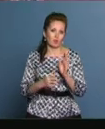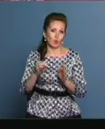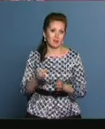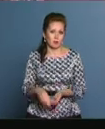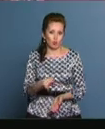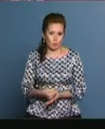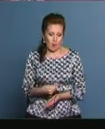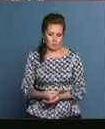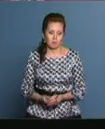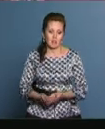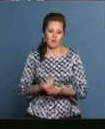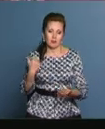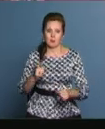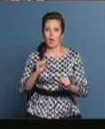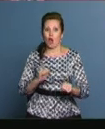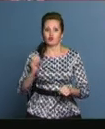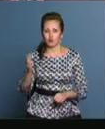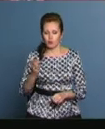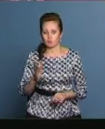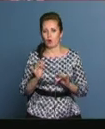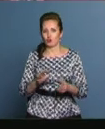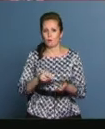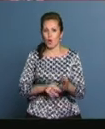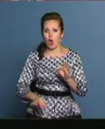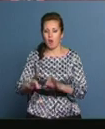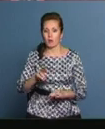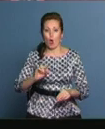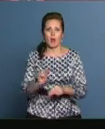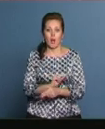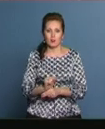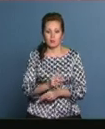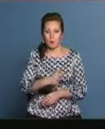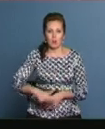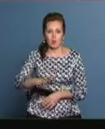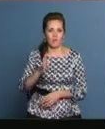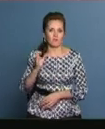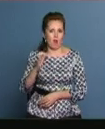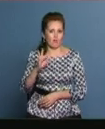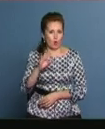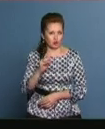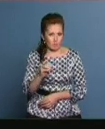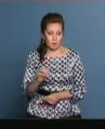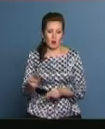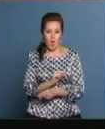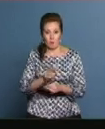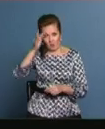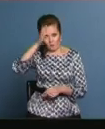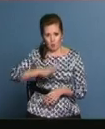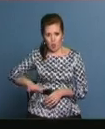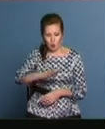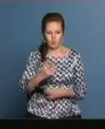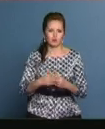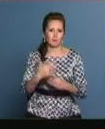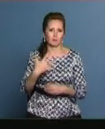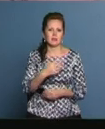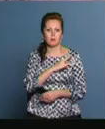13 миллионов 900 тысяч рублей. Предварительную защиту прошел и проект по реконструкции пруда в селе Вовош, рассказывает министр. На ремонт этого водоема потребуется более 50